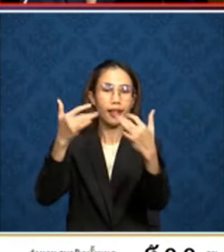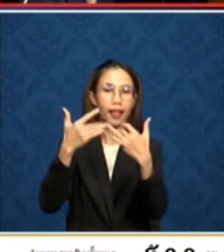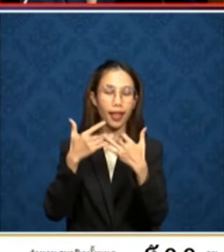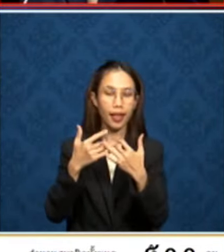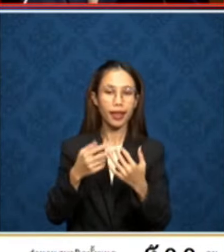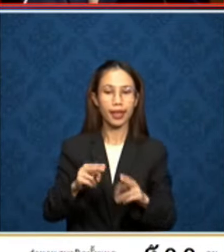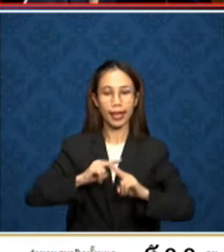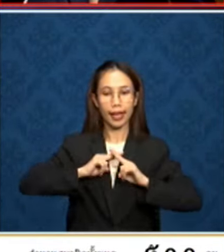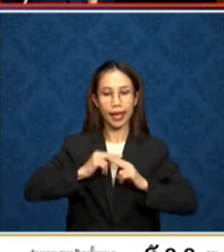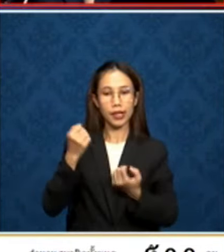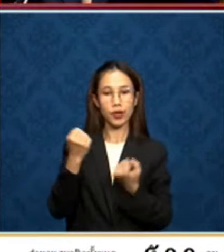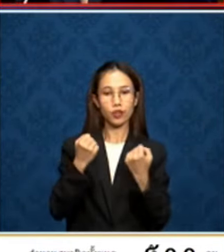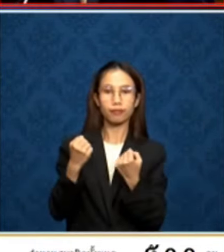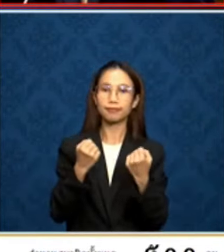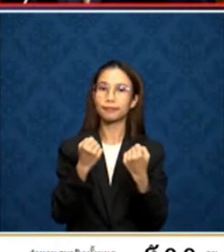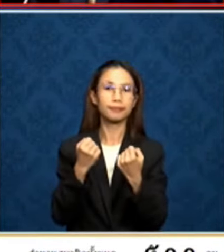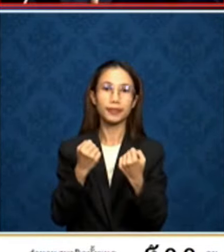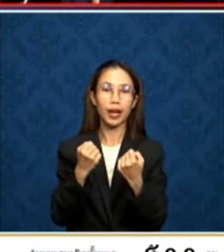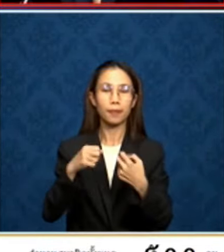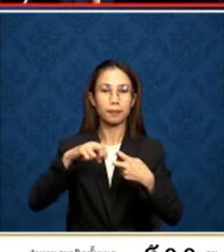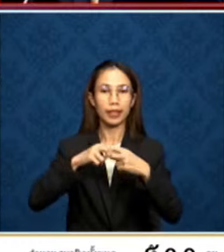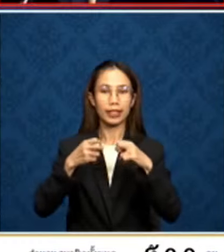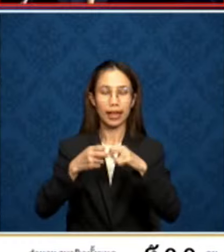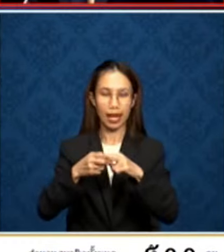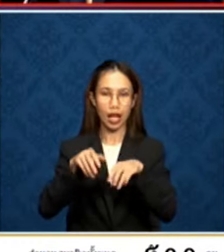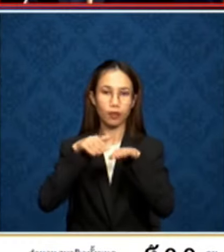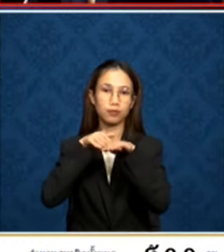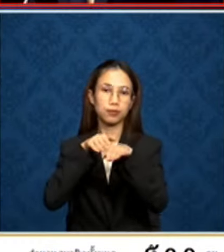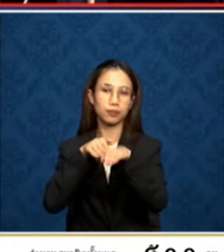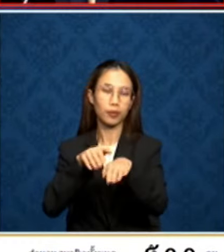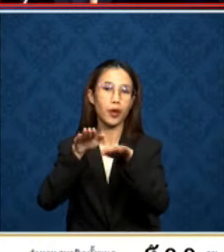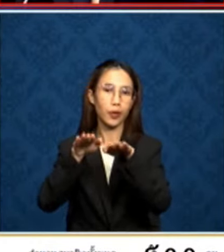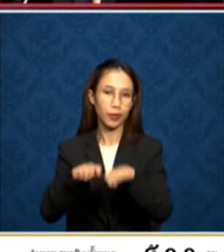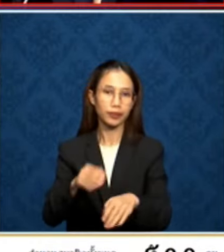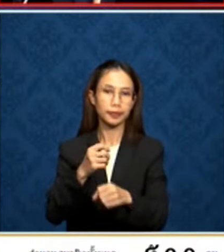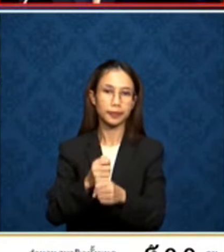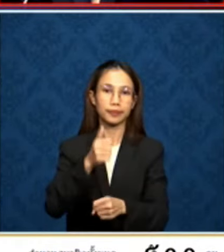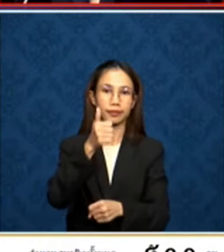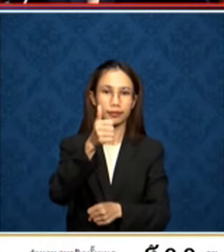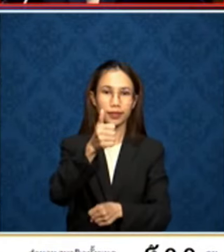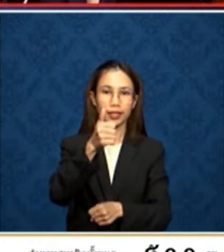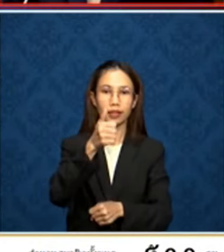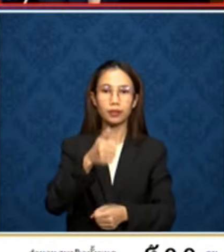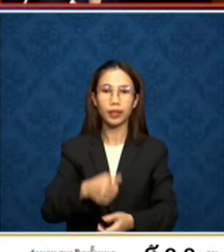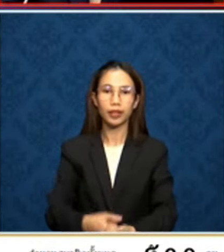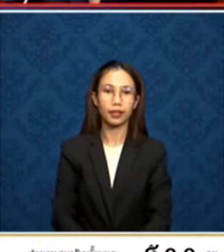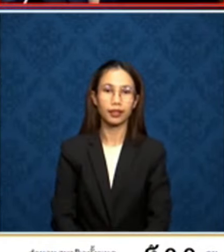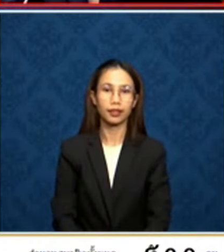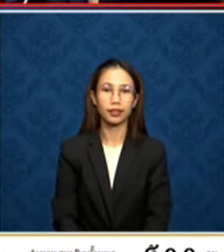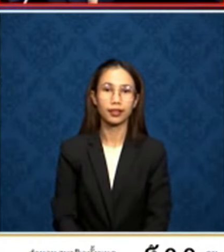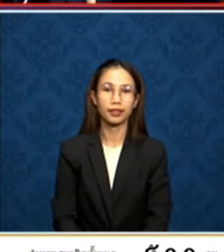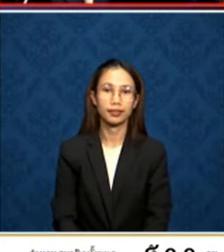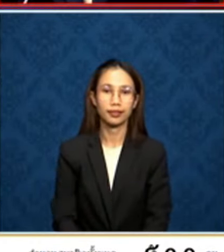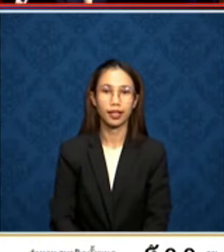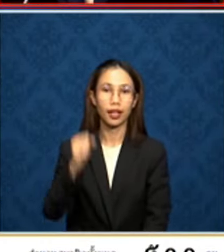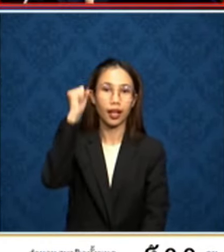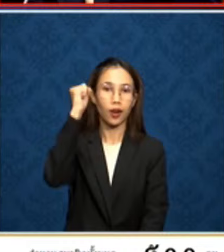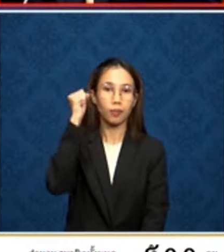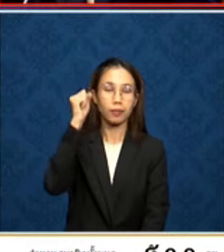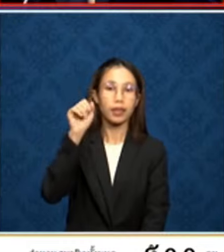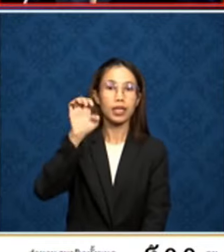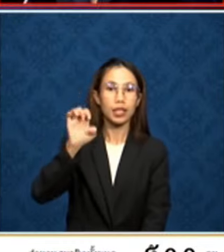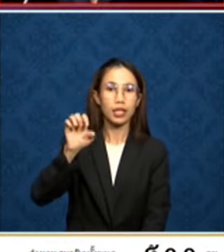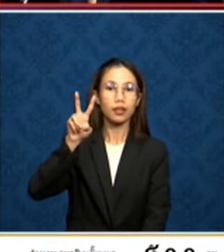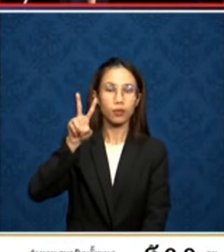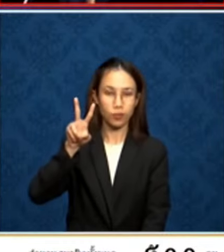รถยนต์ส่วนตัวสามารถลดปัญหาสภาพการจราจรติดขัดได้อีกด้วยทั้ง EV buนี้นะคะจะใช้พลังงาน